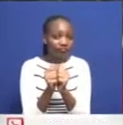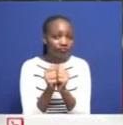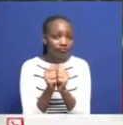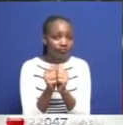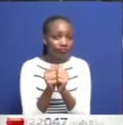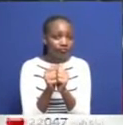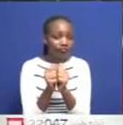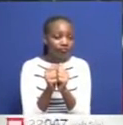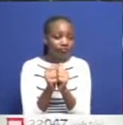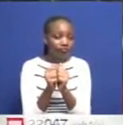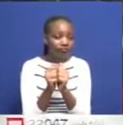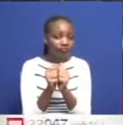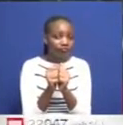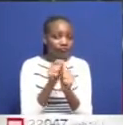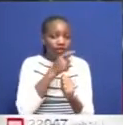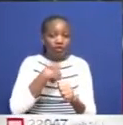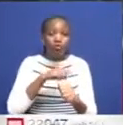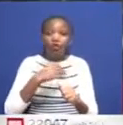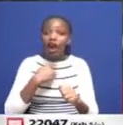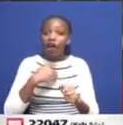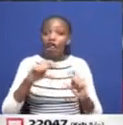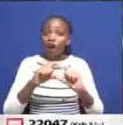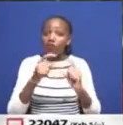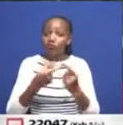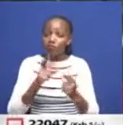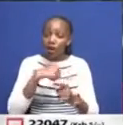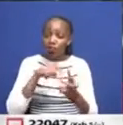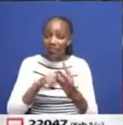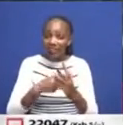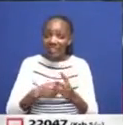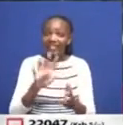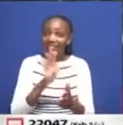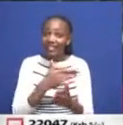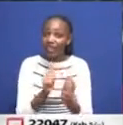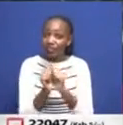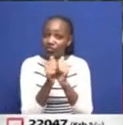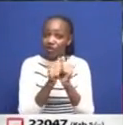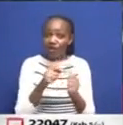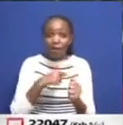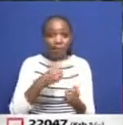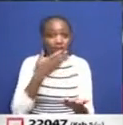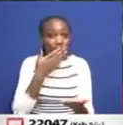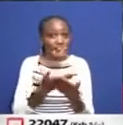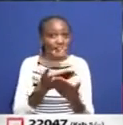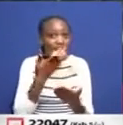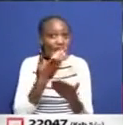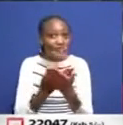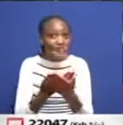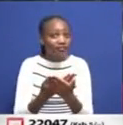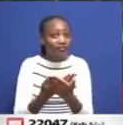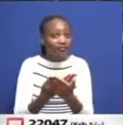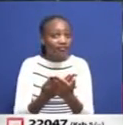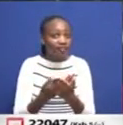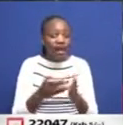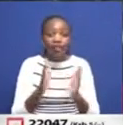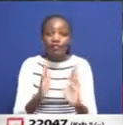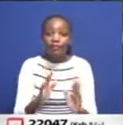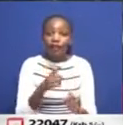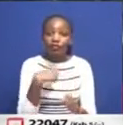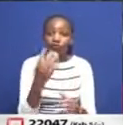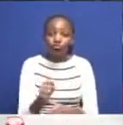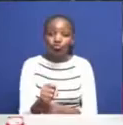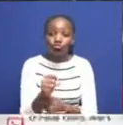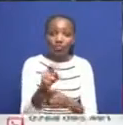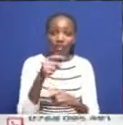Ndio tukaunda ka group tukawa tukiimba na mzee ndio kabaka. Namshukuru ingawa ni marehemu ndio aliniingiza katika